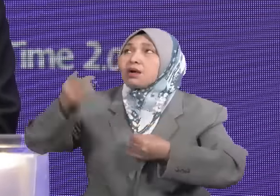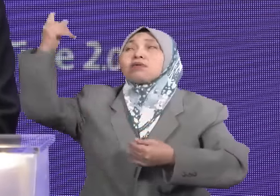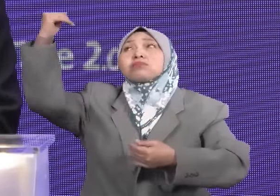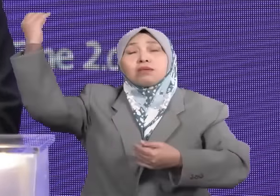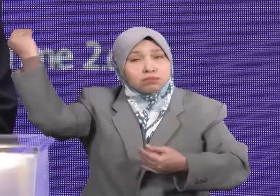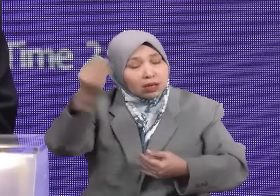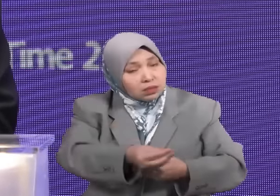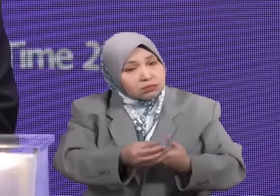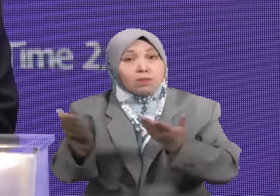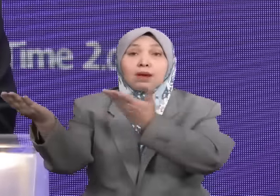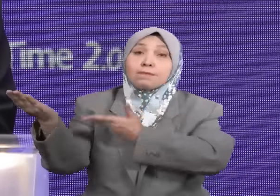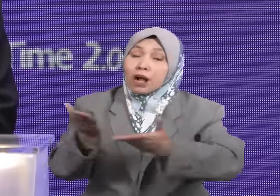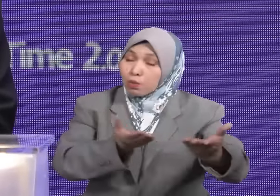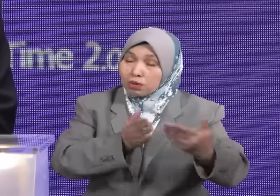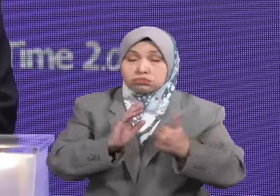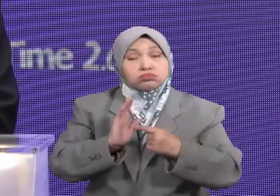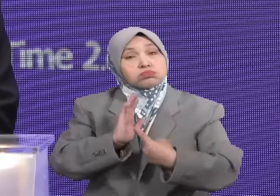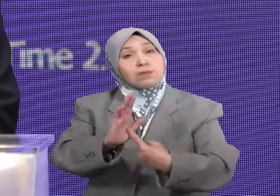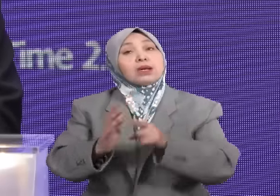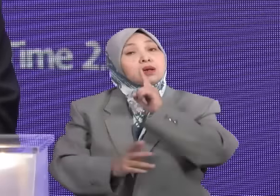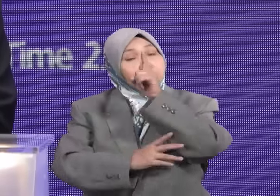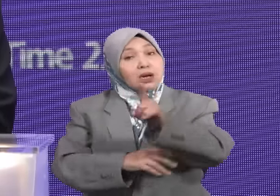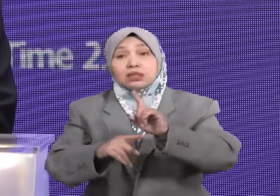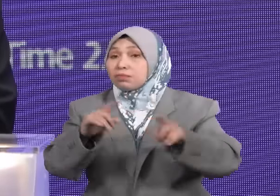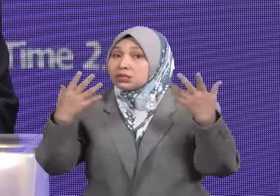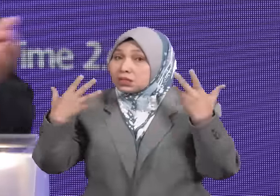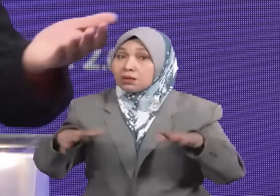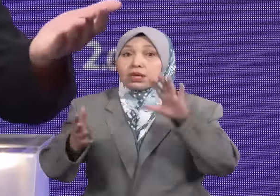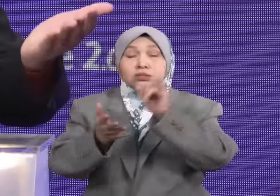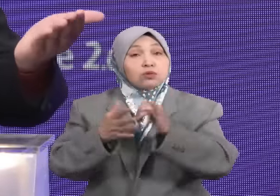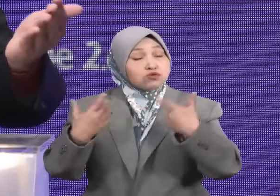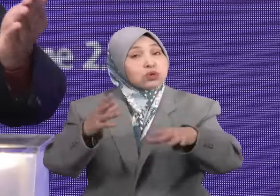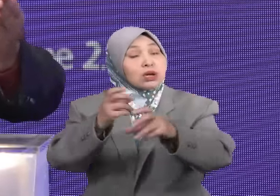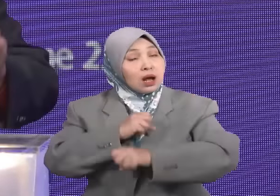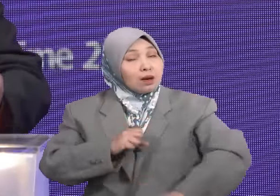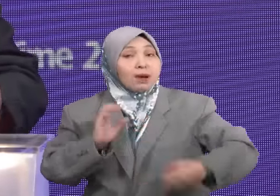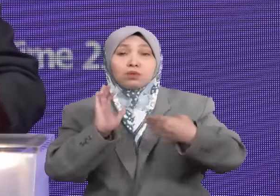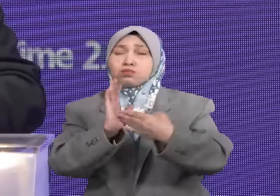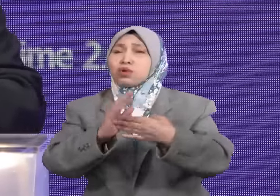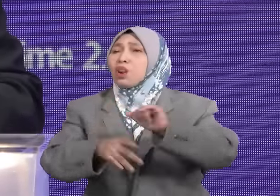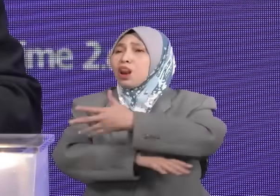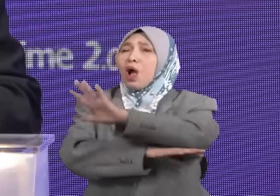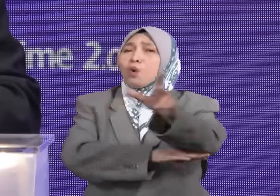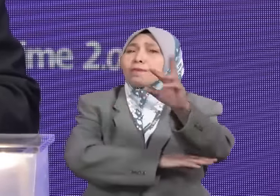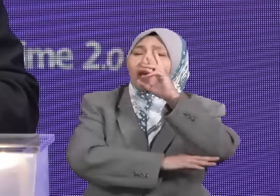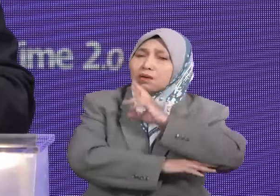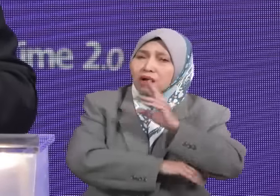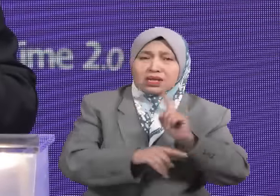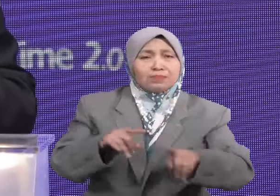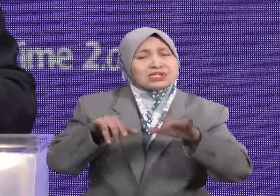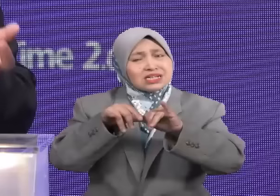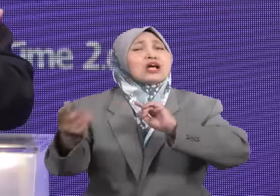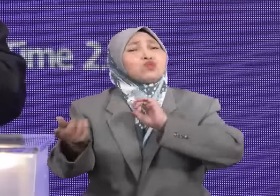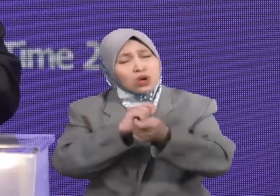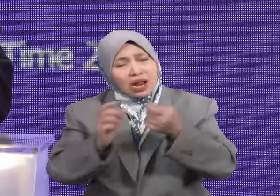kepada kebenaran. Membawa mereka kepada kebenaran. Tetapi kalau selepas itu dia dah dapat mukjizat Laut Merah, ya, tetapi masih nak ditukar